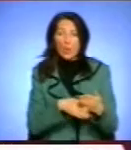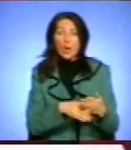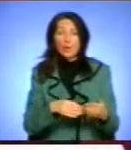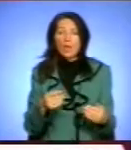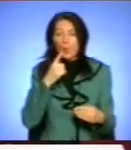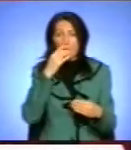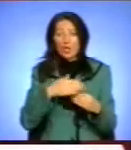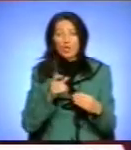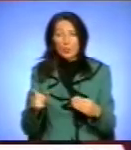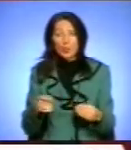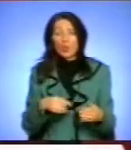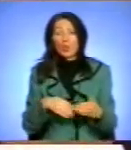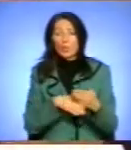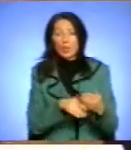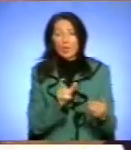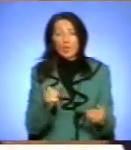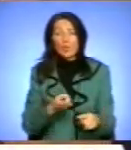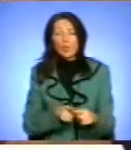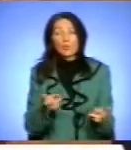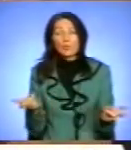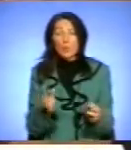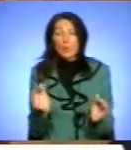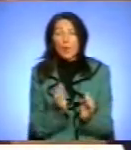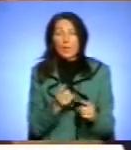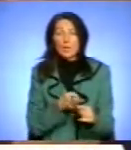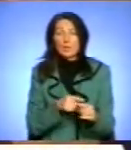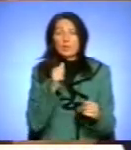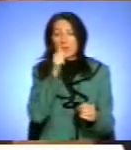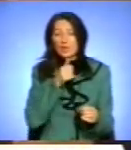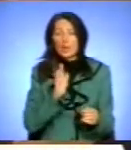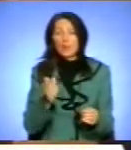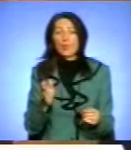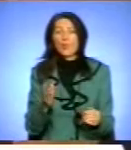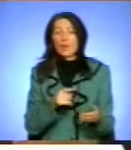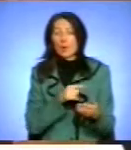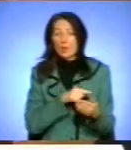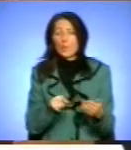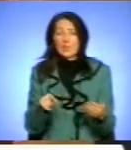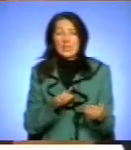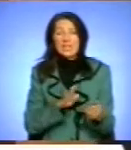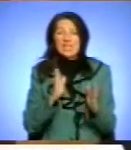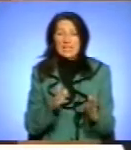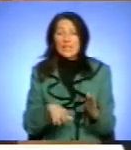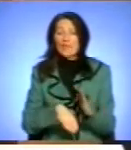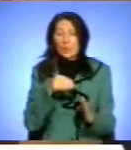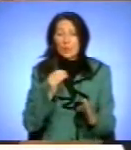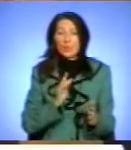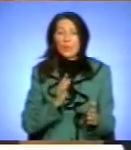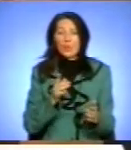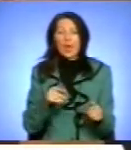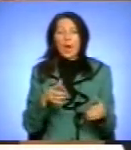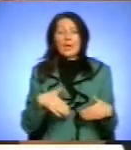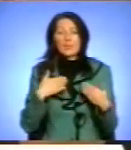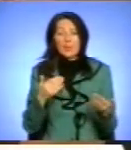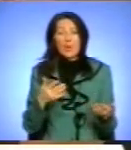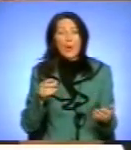людей, яким потрібна опіка. Цей рік взагалі був позначений не тільки політичними пристрастями, виборами, але в першу чергу ініціативами президента